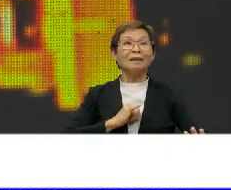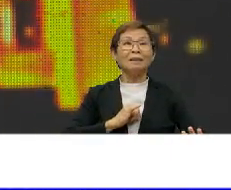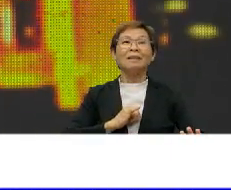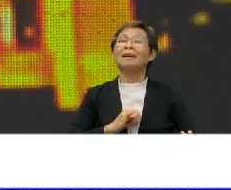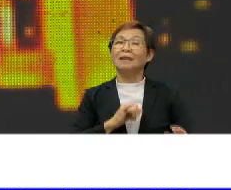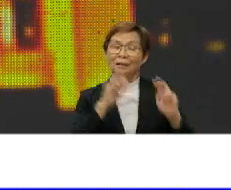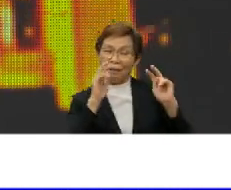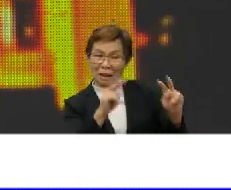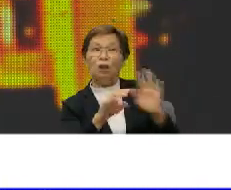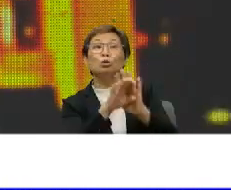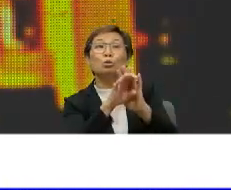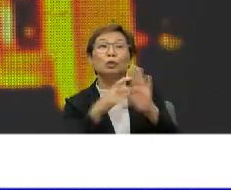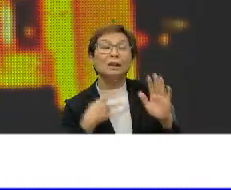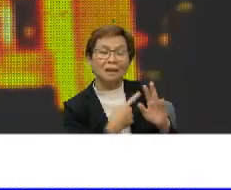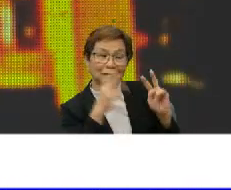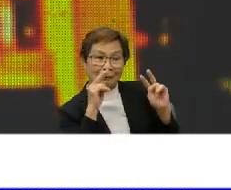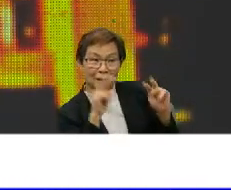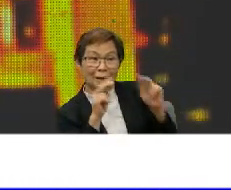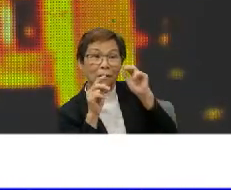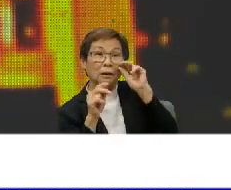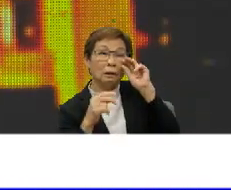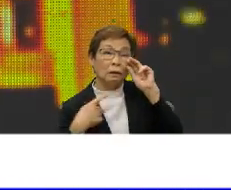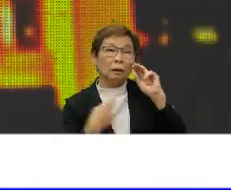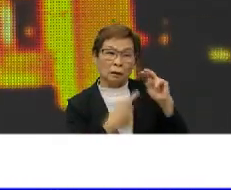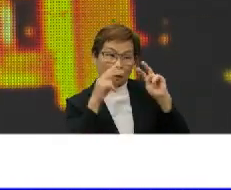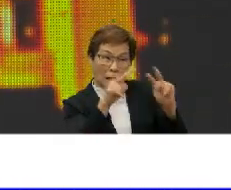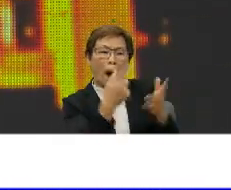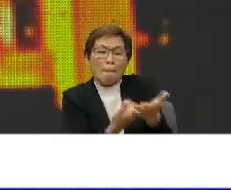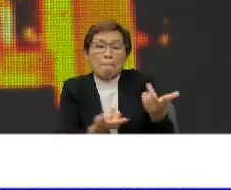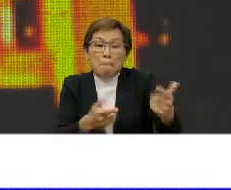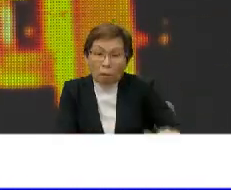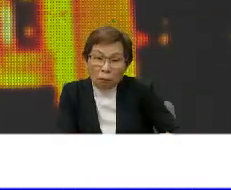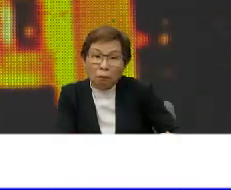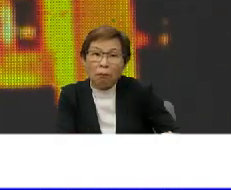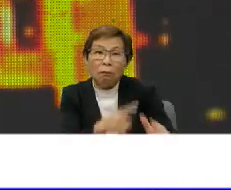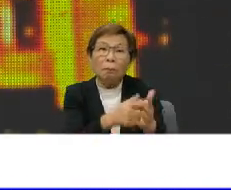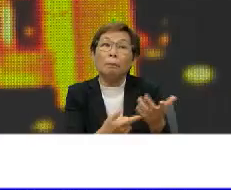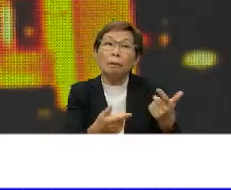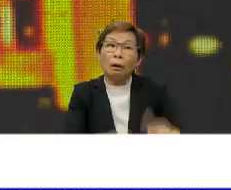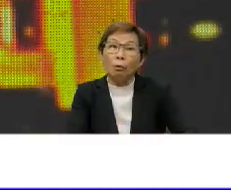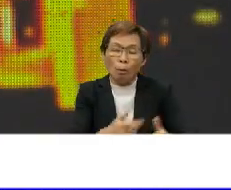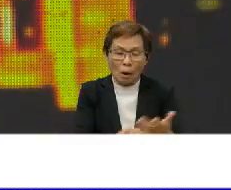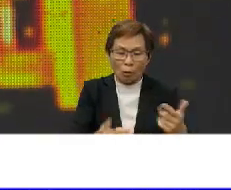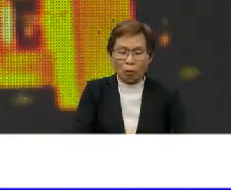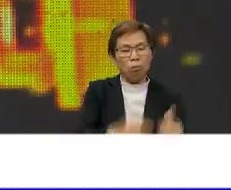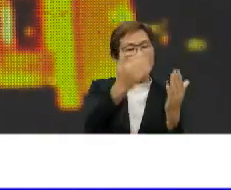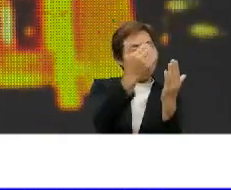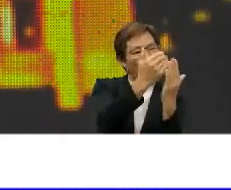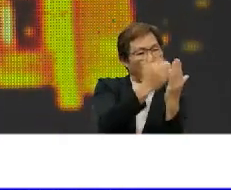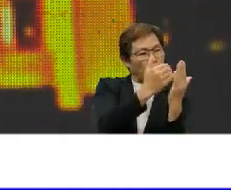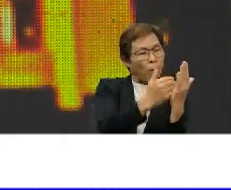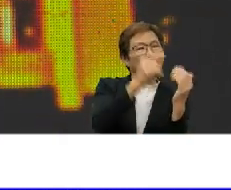lihat umpamanya yang yang berlaku ialah beberapa langkah